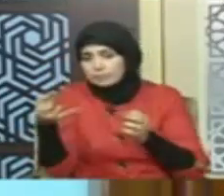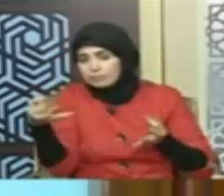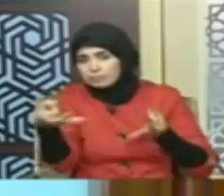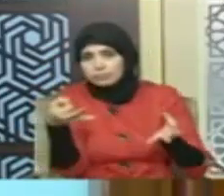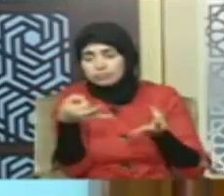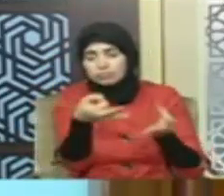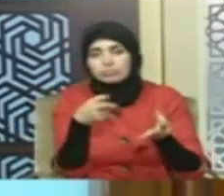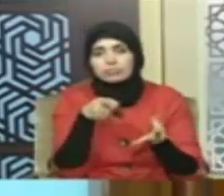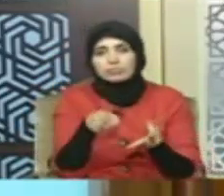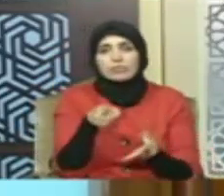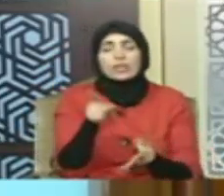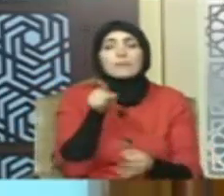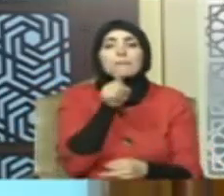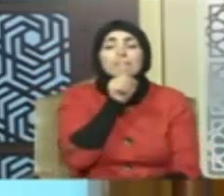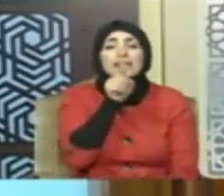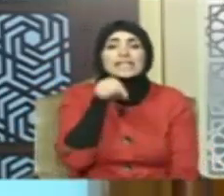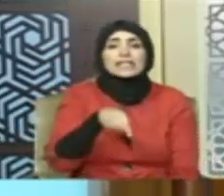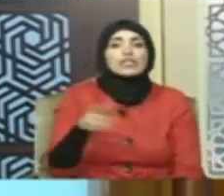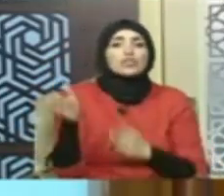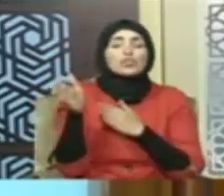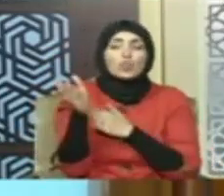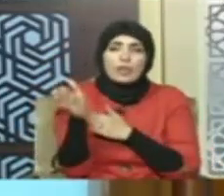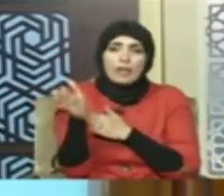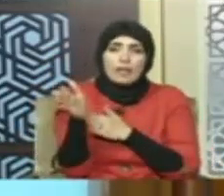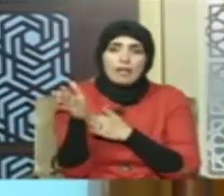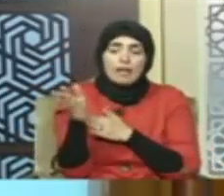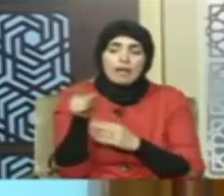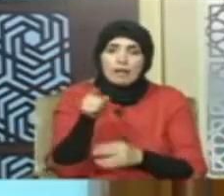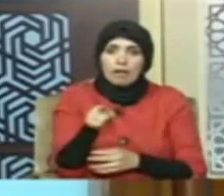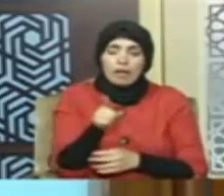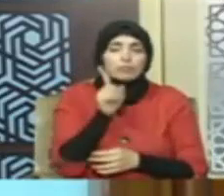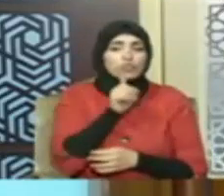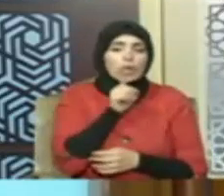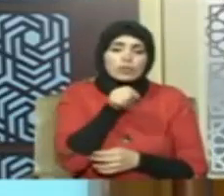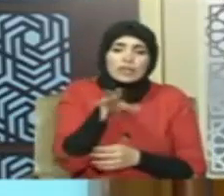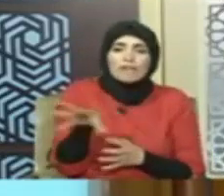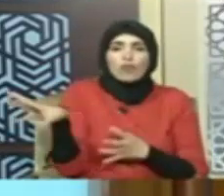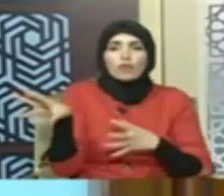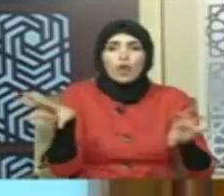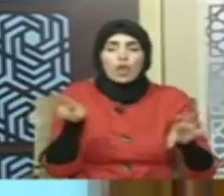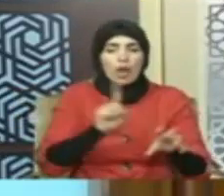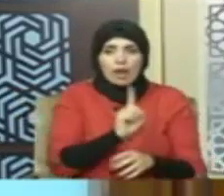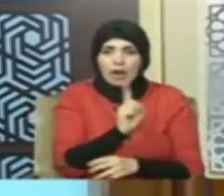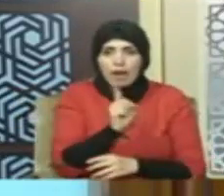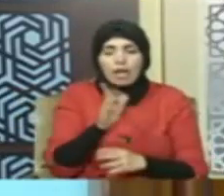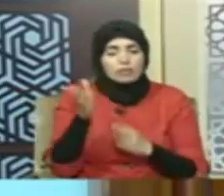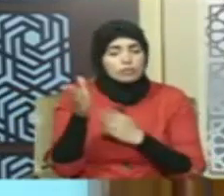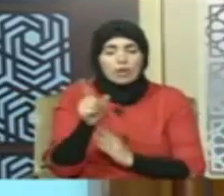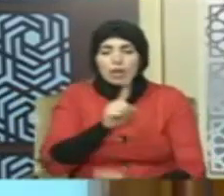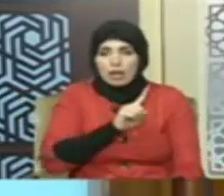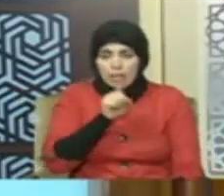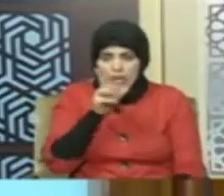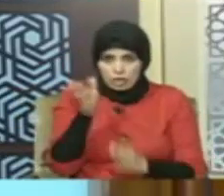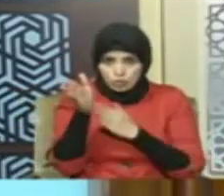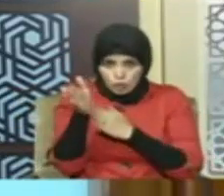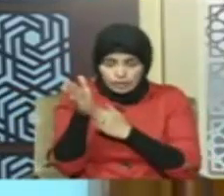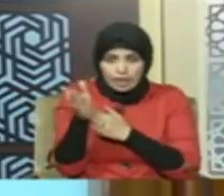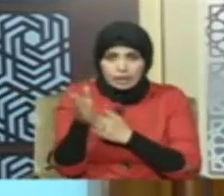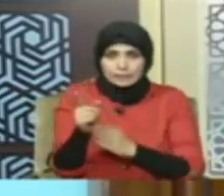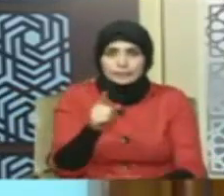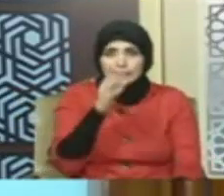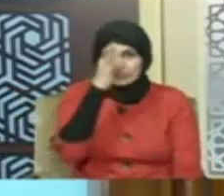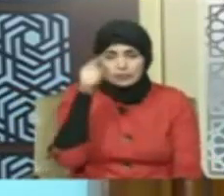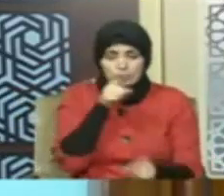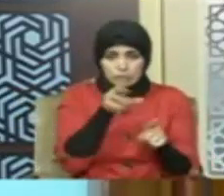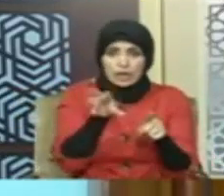سنة لا ينبغي أن تؤدي إلى فرقة، ولا نسمح بأن تؤدي إلى فرقة. فمن أراد أن